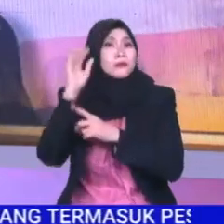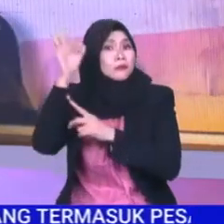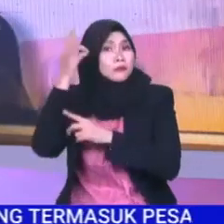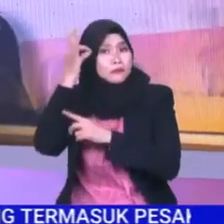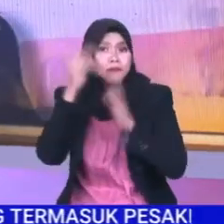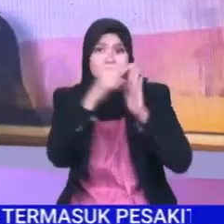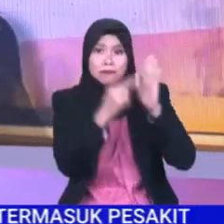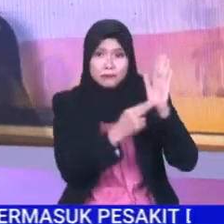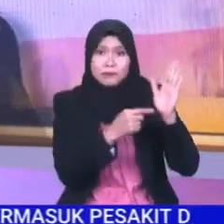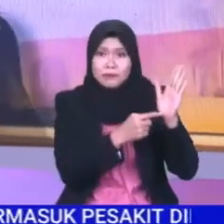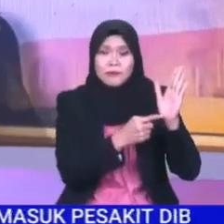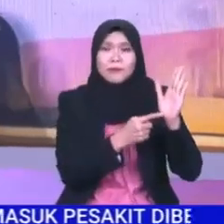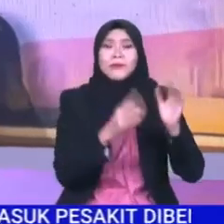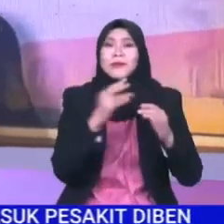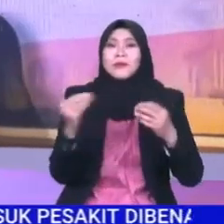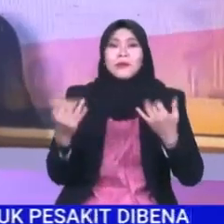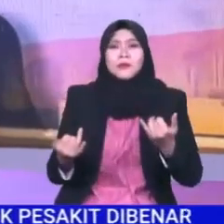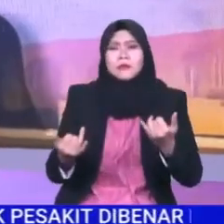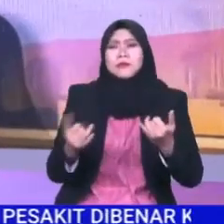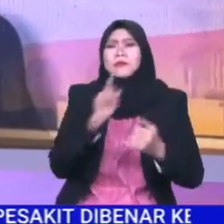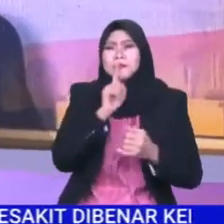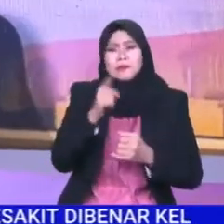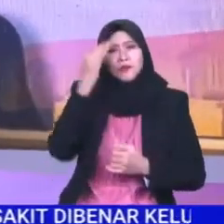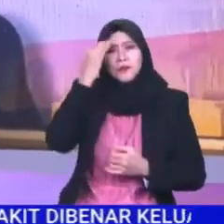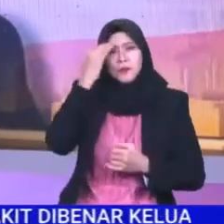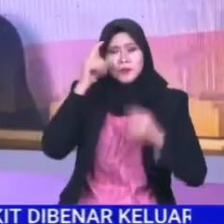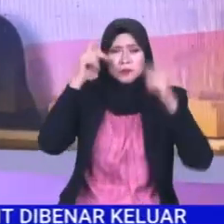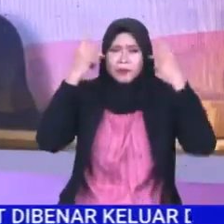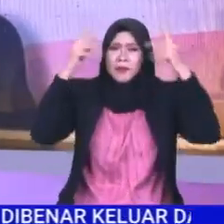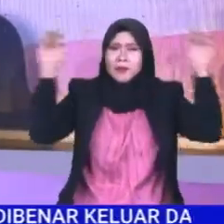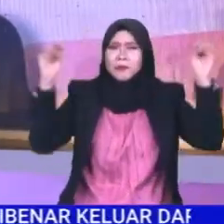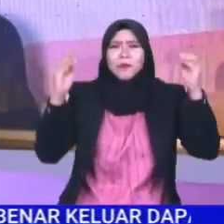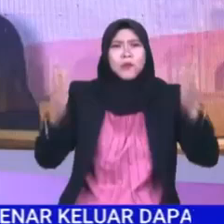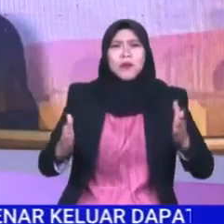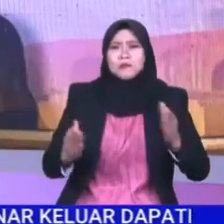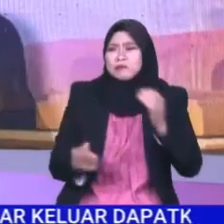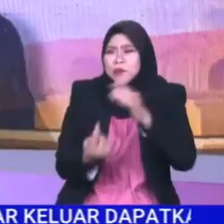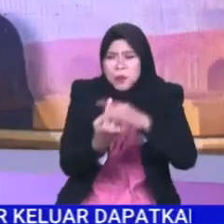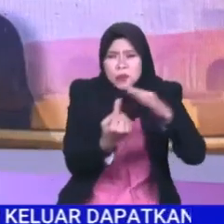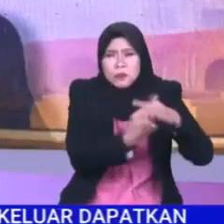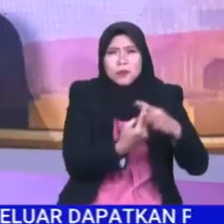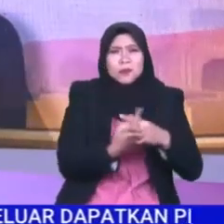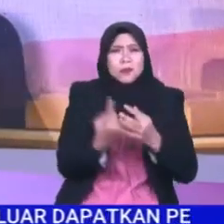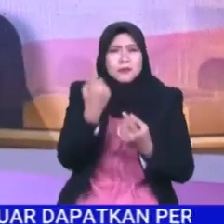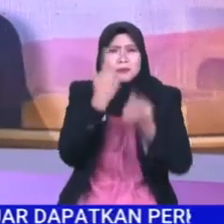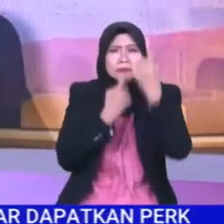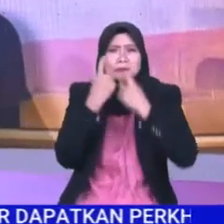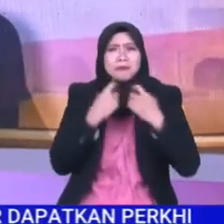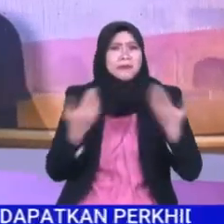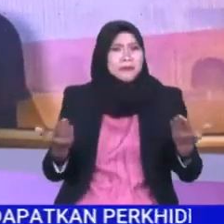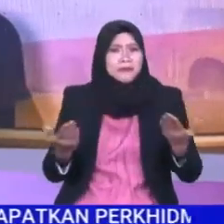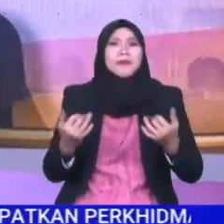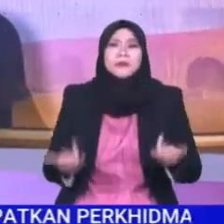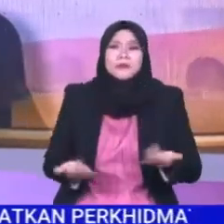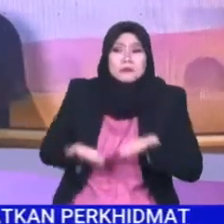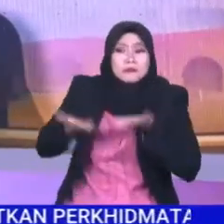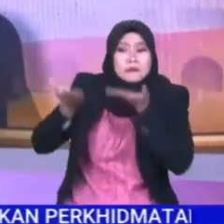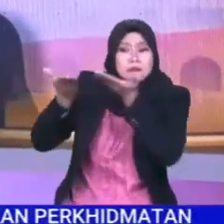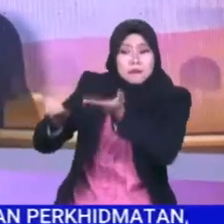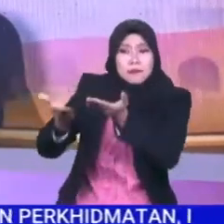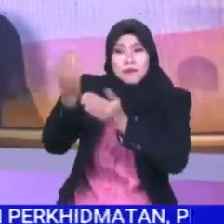Persekutuan. Namun menyedari kedudukannya sebagai Perdana Menteri sering dipersoal, beliau telah menyembah maklum kepada Yang di-Pertuan